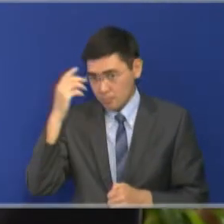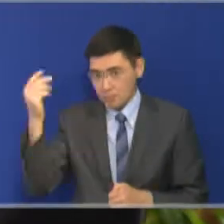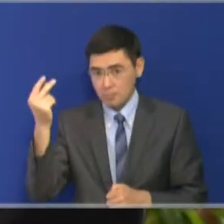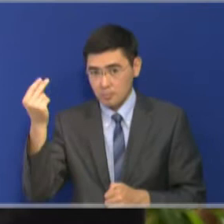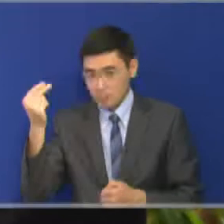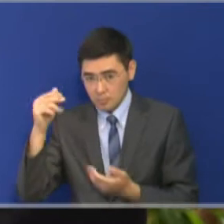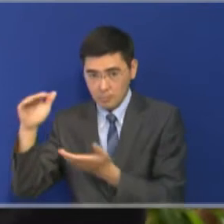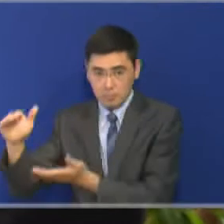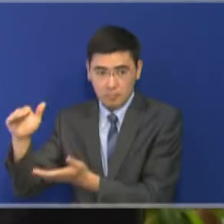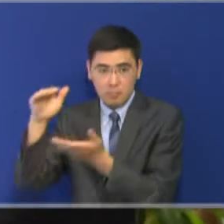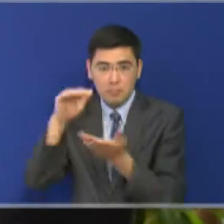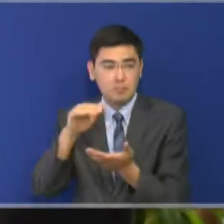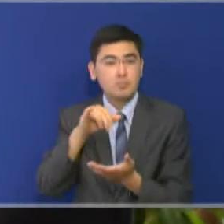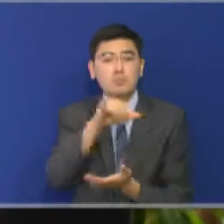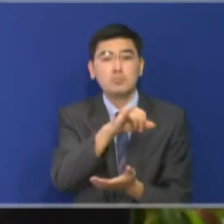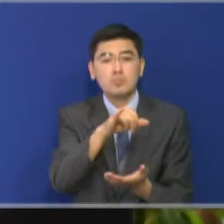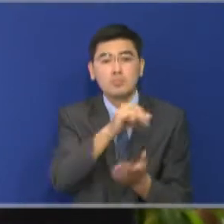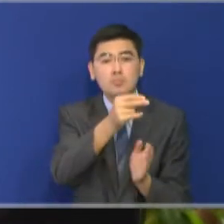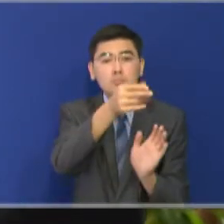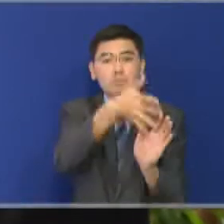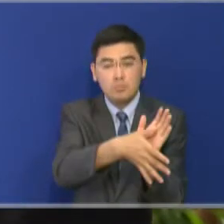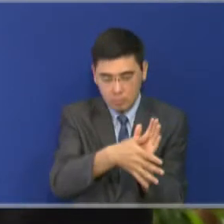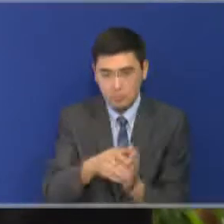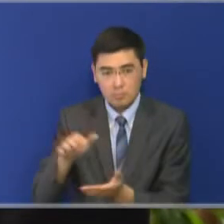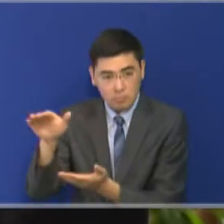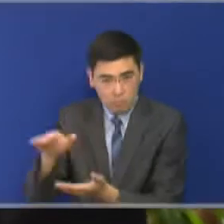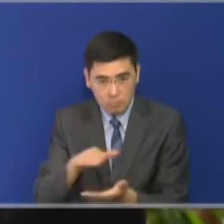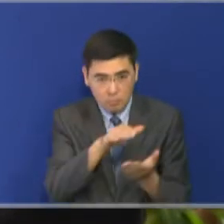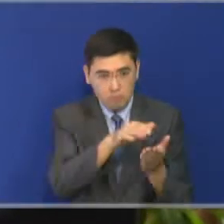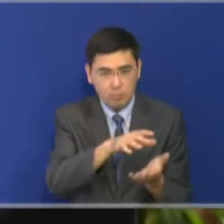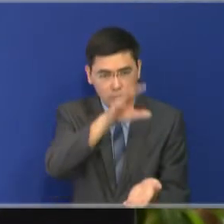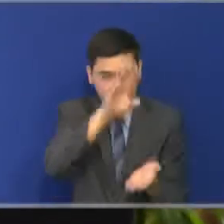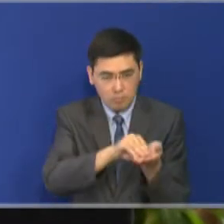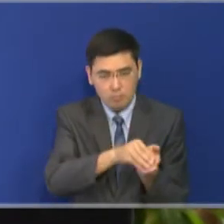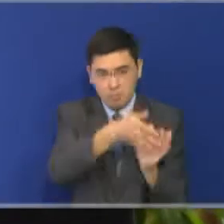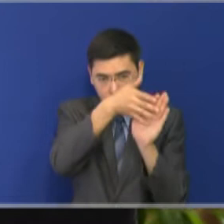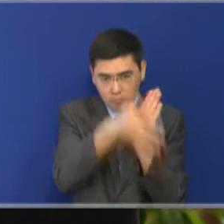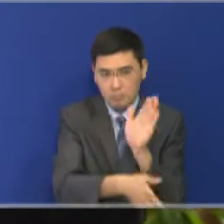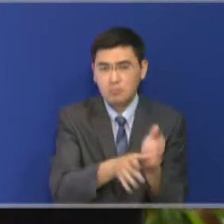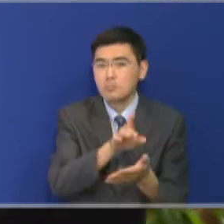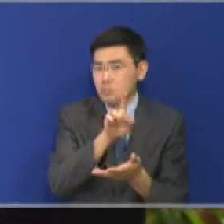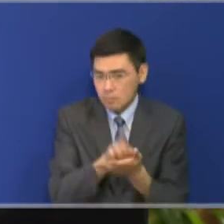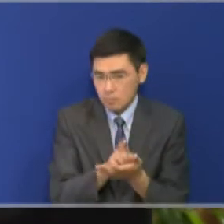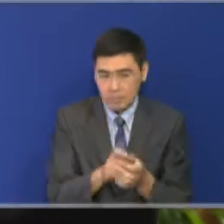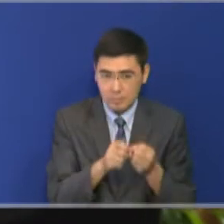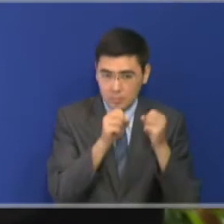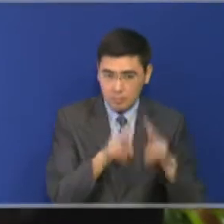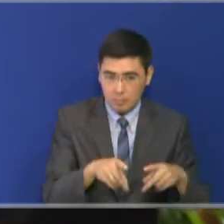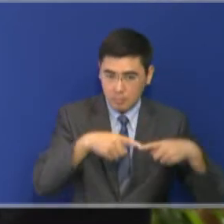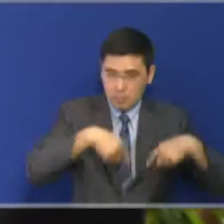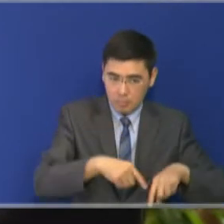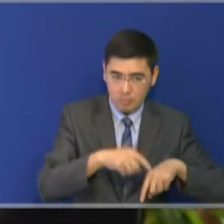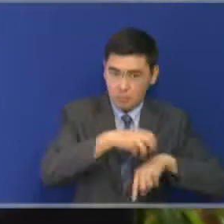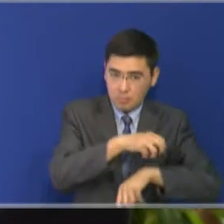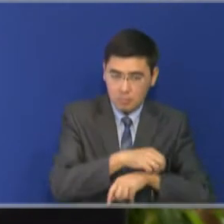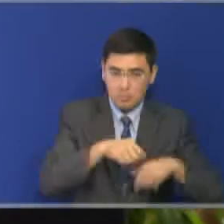өзінің жұмсалатын жеріне жұмсалу керек. Оған біздің қоғамдық кеңестері бар, мемлекеттік ұйымдар бар, соның